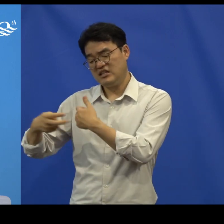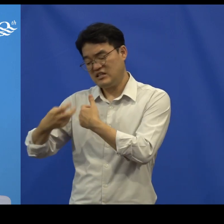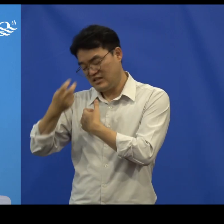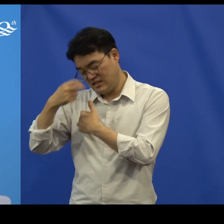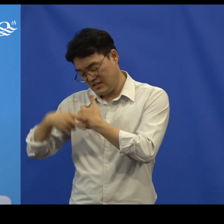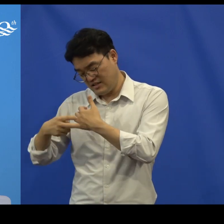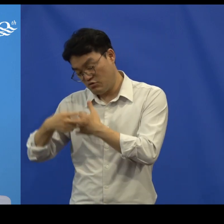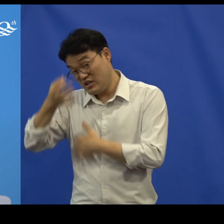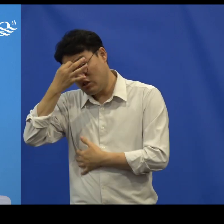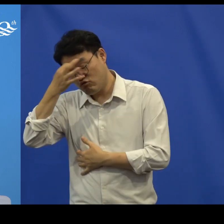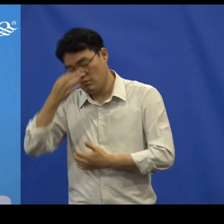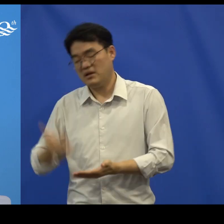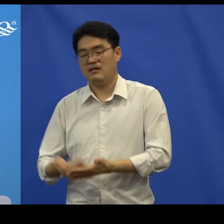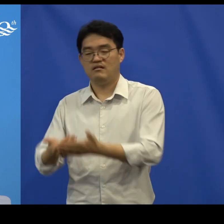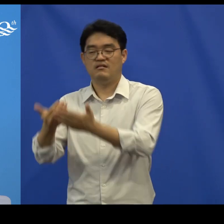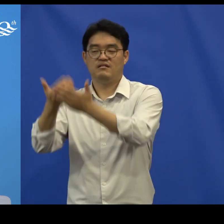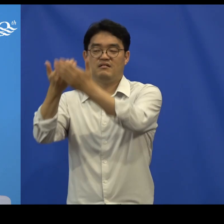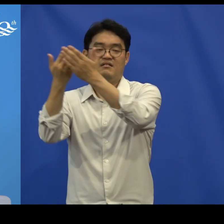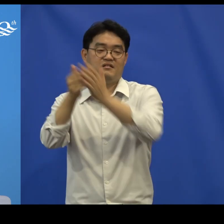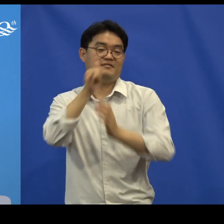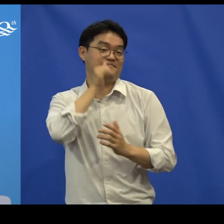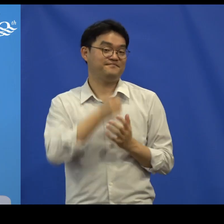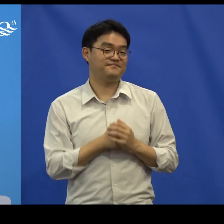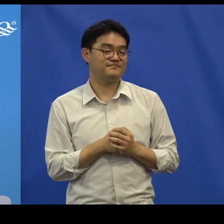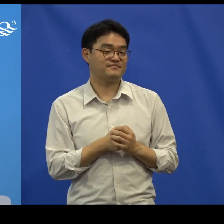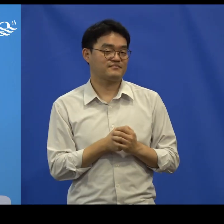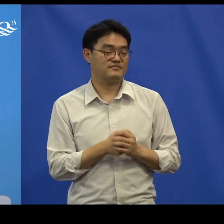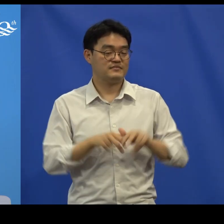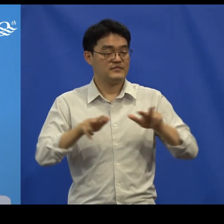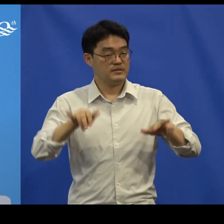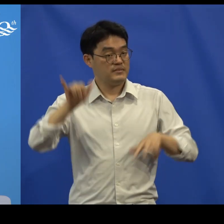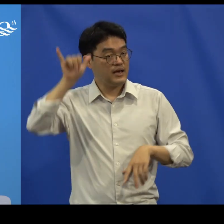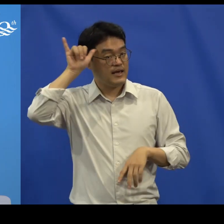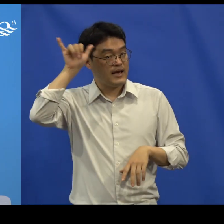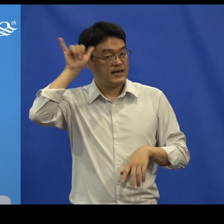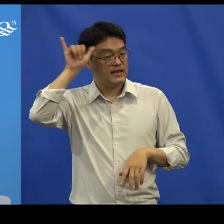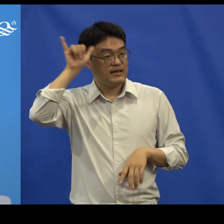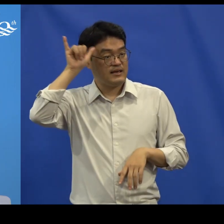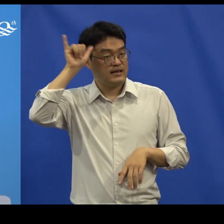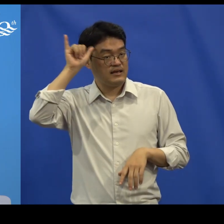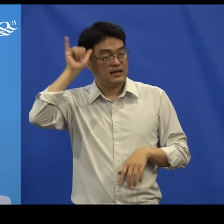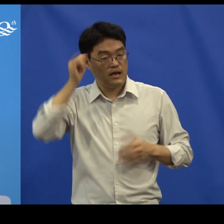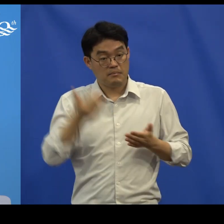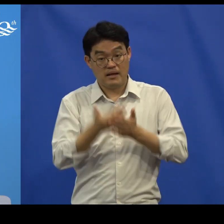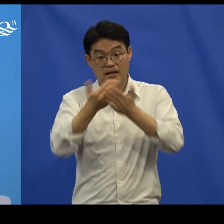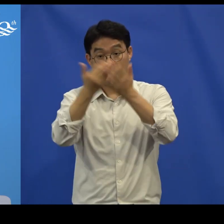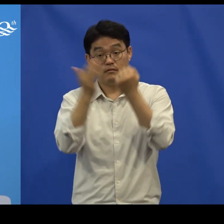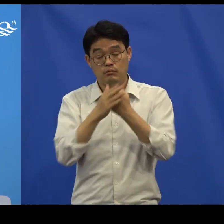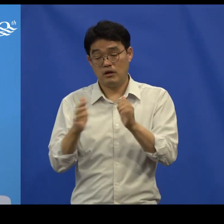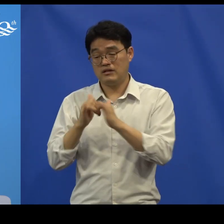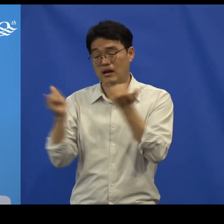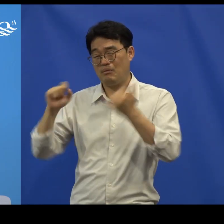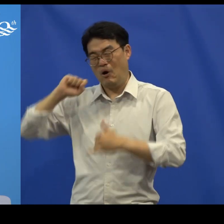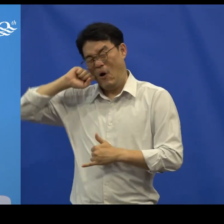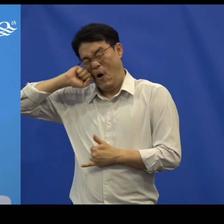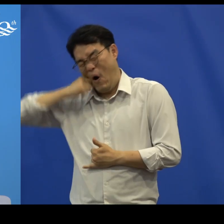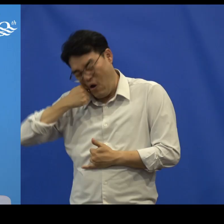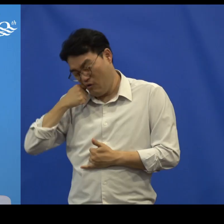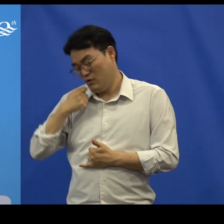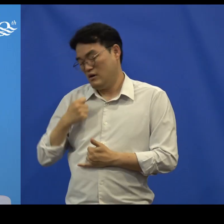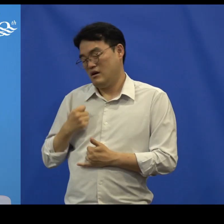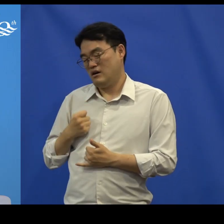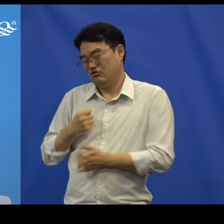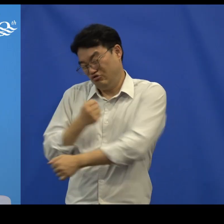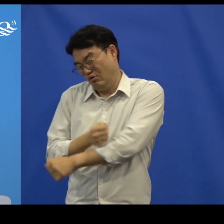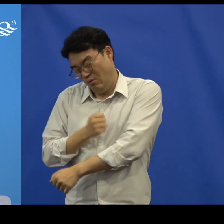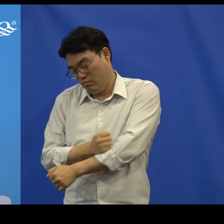인공지능의 발달로 이제 사람이 뭐 굳이 어려운 일을 하지 않아도 돼요. 로봇가 다 대신해 주게 되고, 또